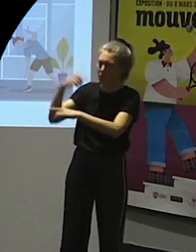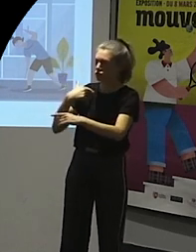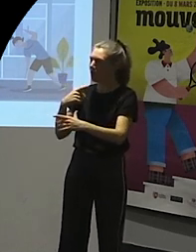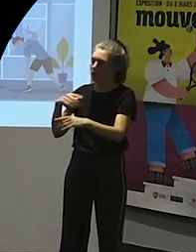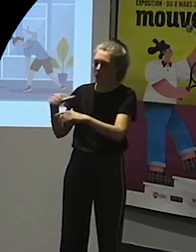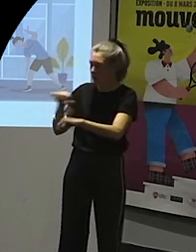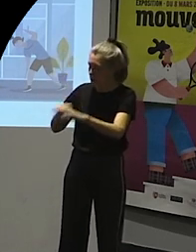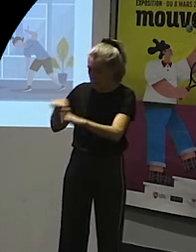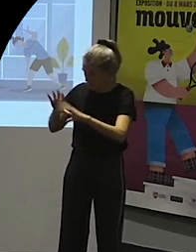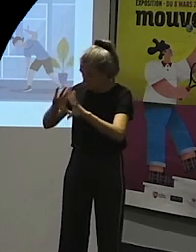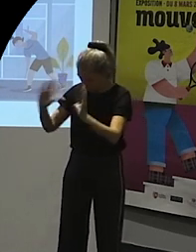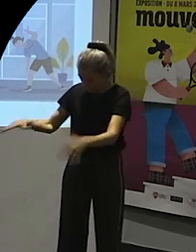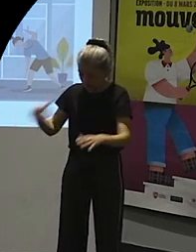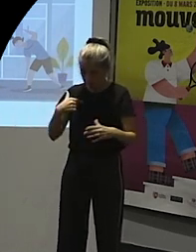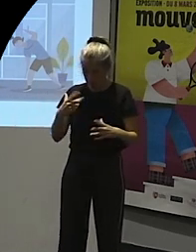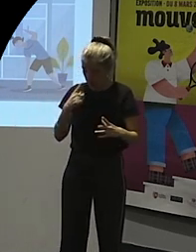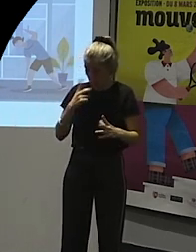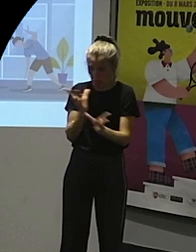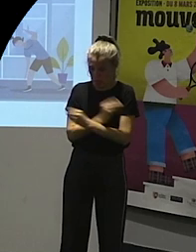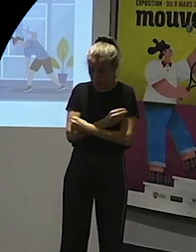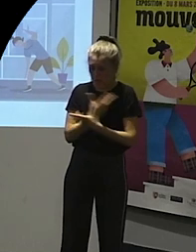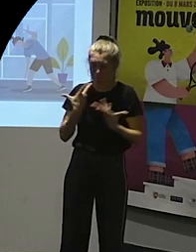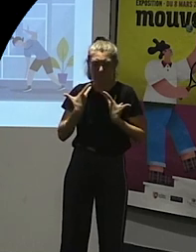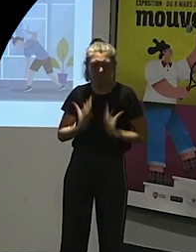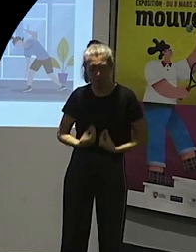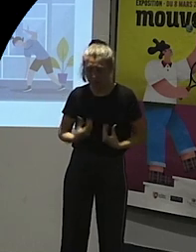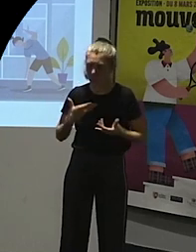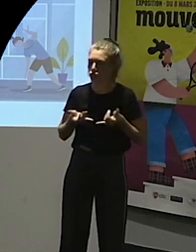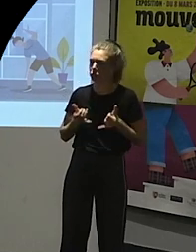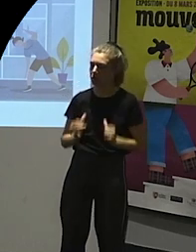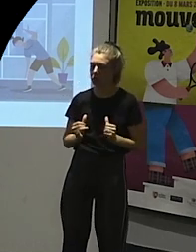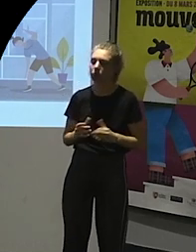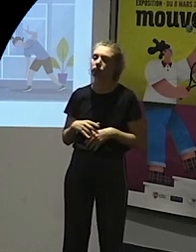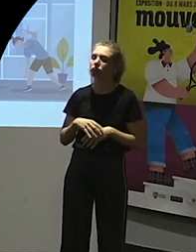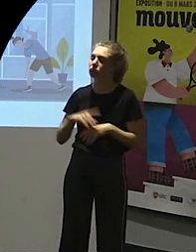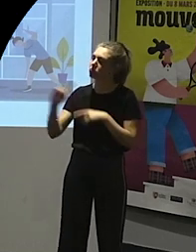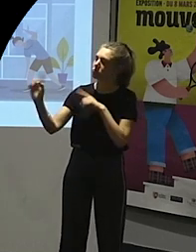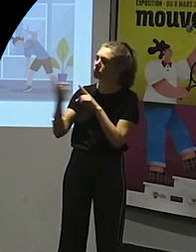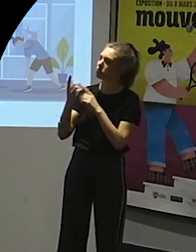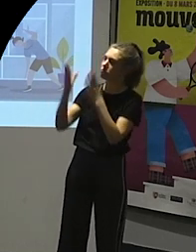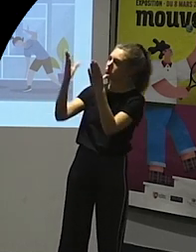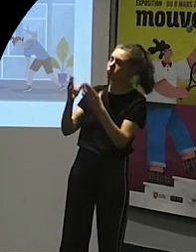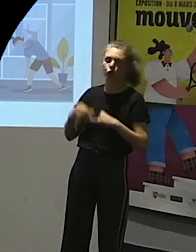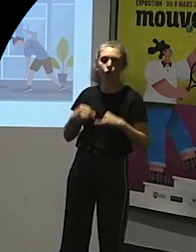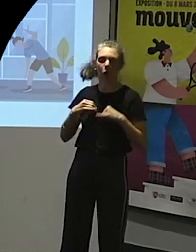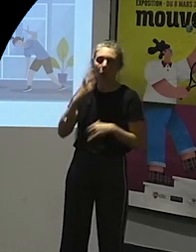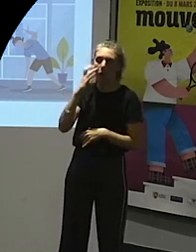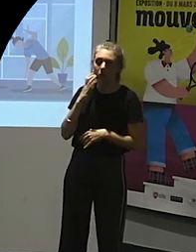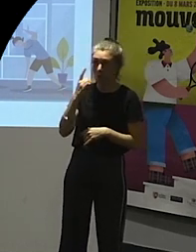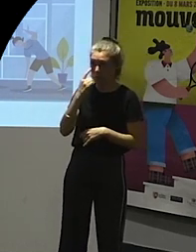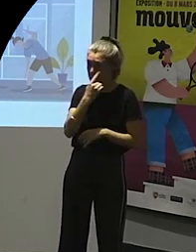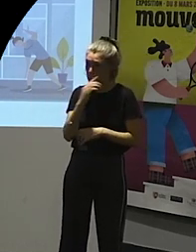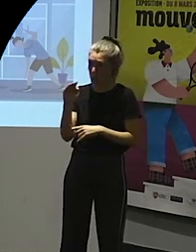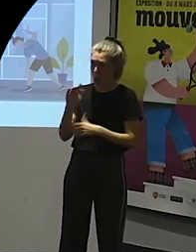une jeune adolescente qui s'appelle Mathilde, une jeune adolescente aux yeux bleus, magnifique, blonde, enfin elle avait peut-être 11-12